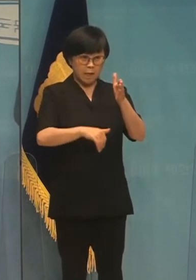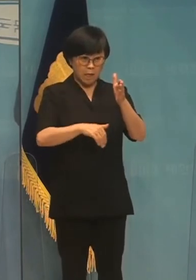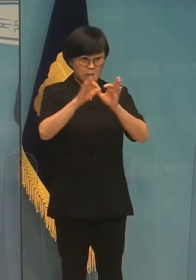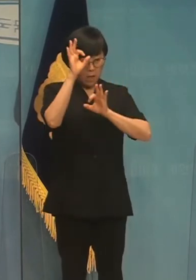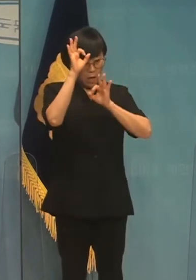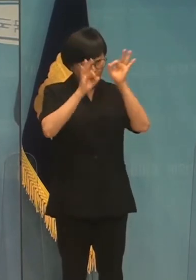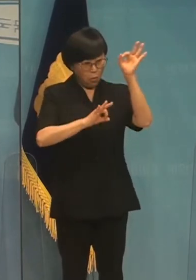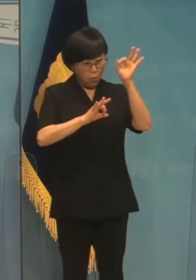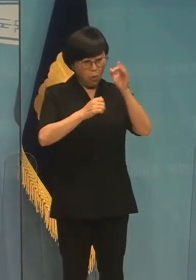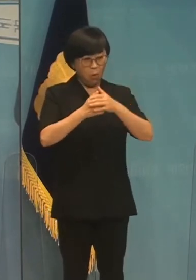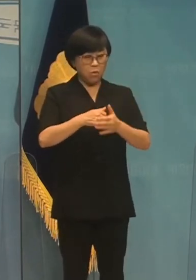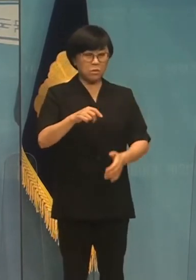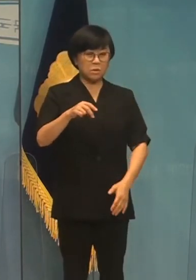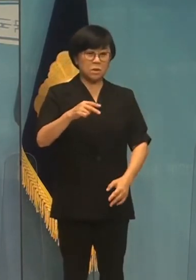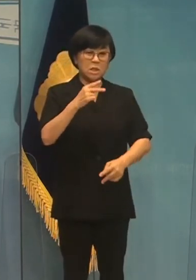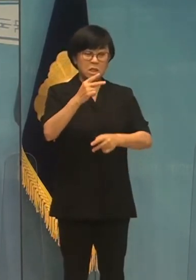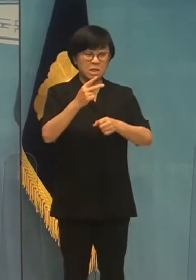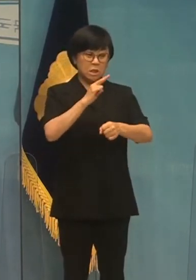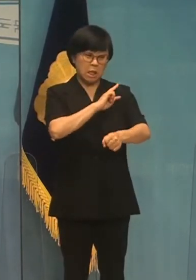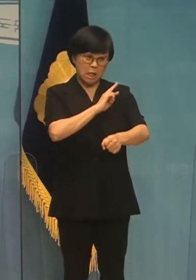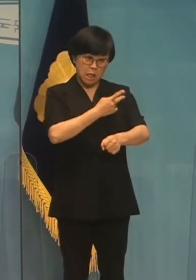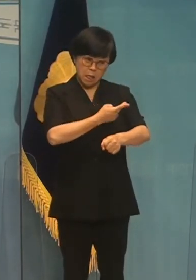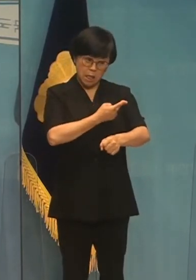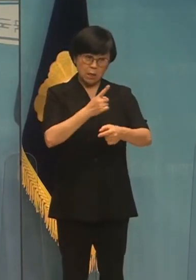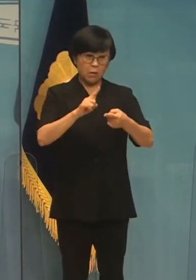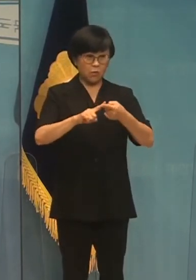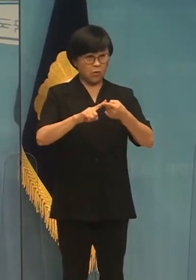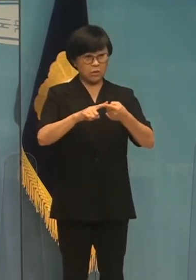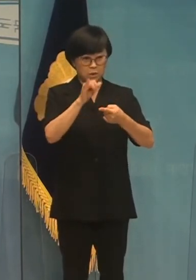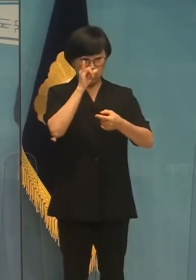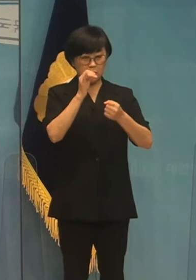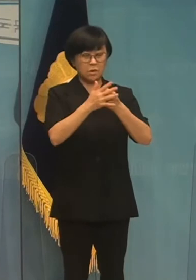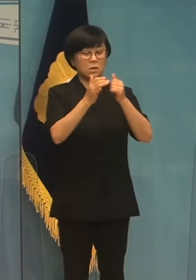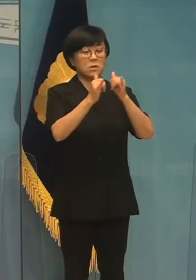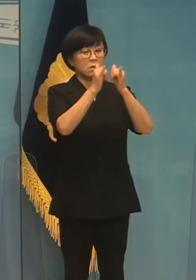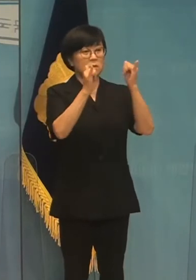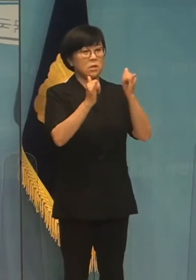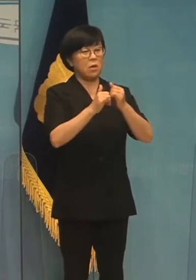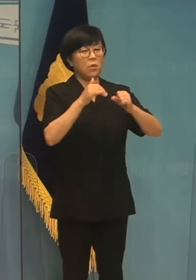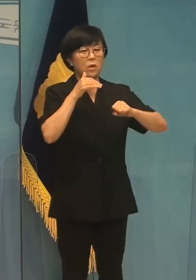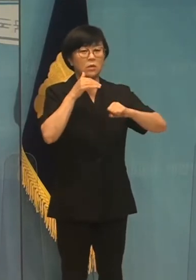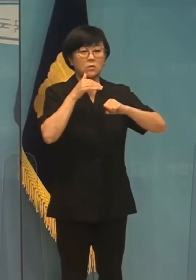시대착오적이자 사회비 진교 이념이 된 사회주의,